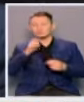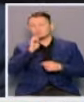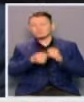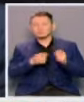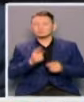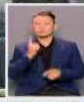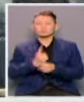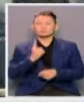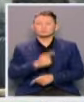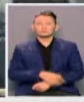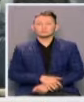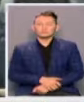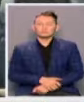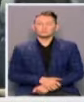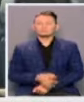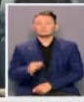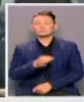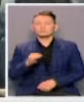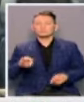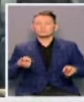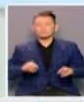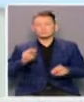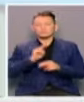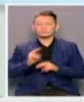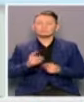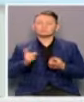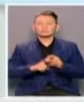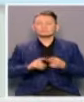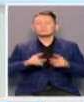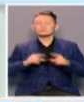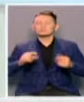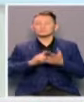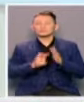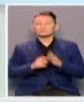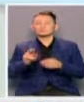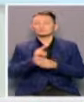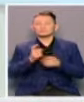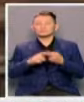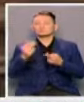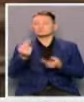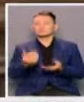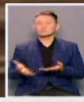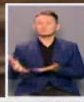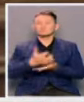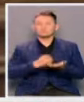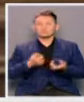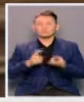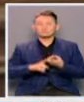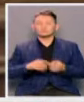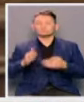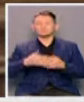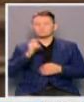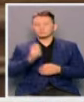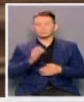тыйым салынады. Облыс әкімі білім беру саласы басшыларына оқу бөлмелерінің жөндеуіне ақша жинауға қатысты жауапкершілік